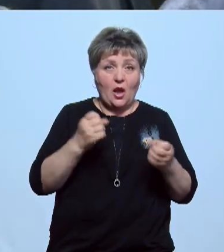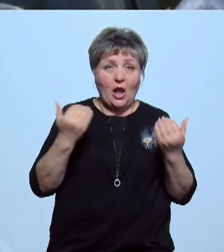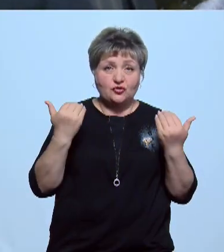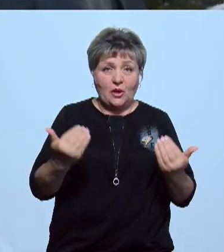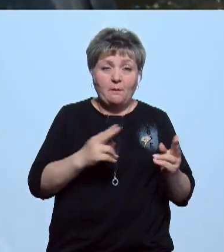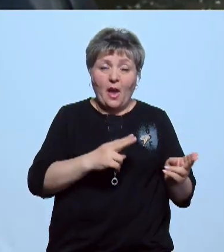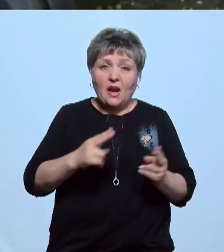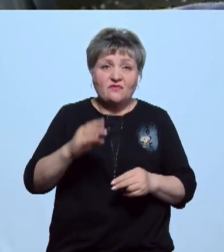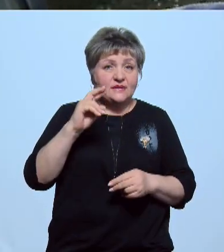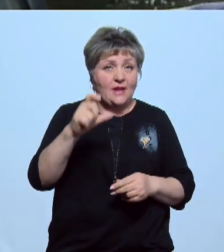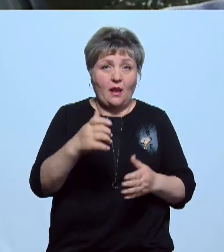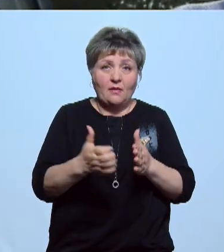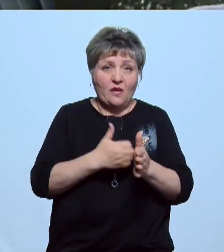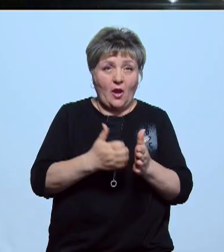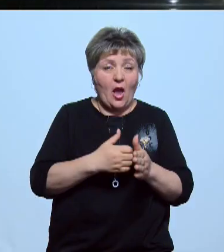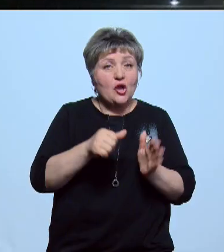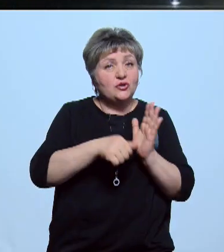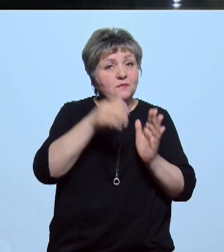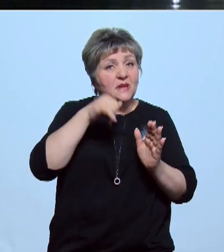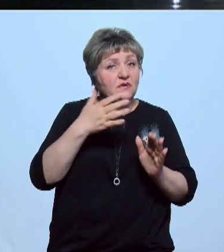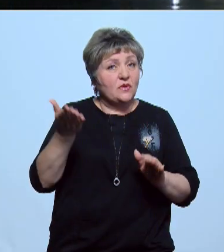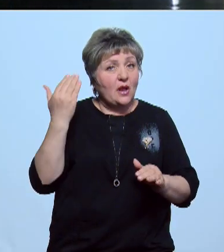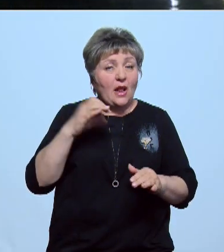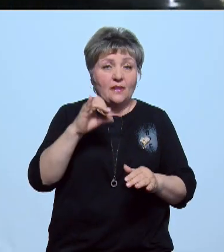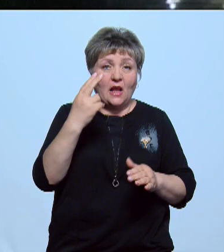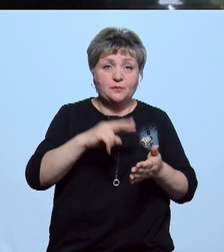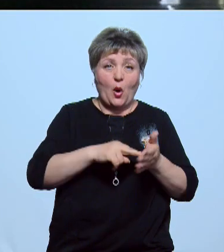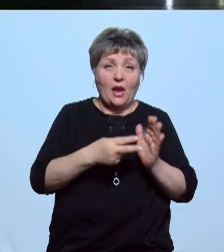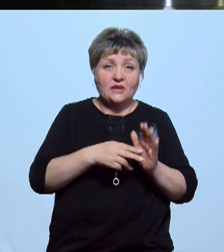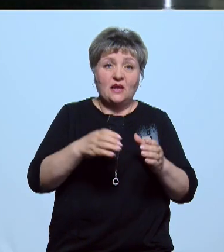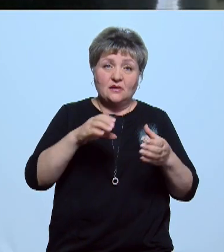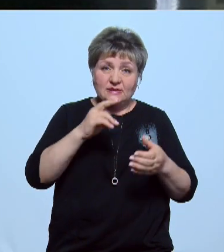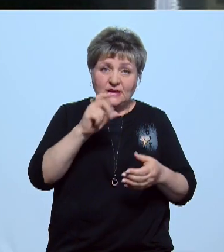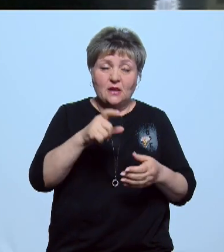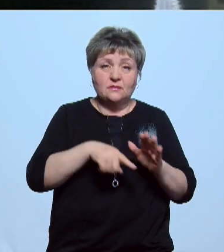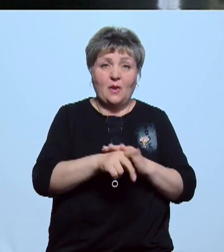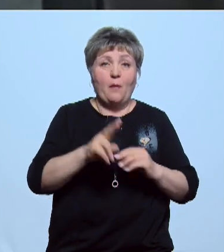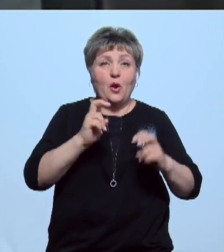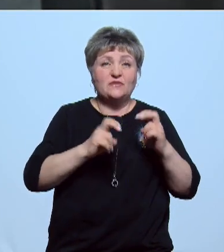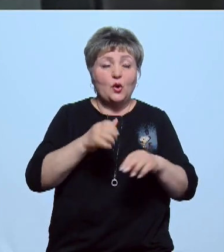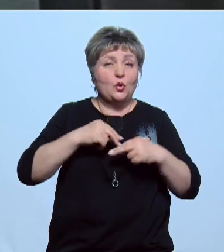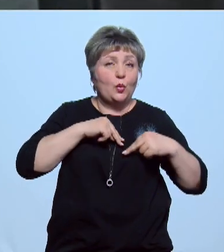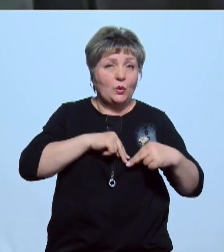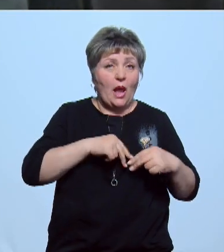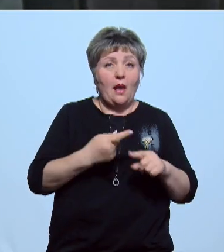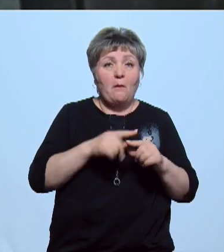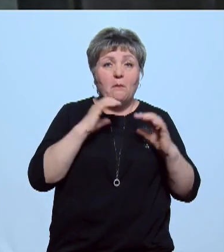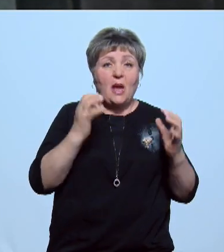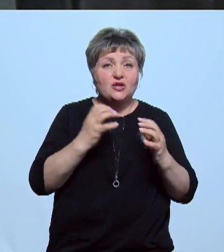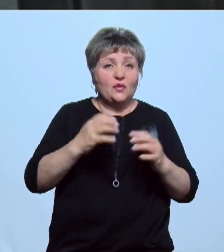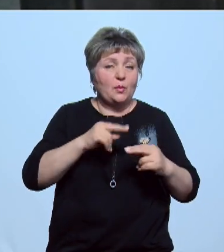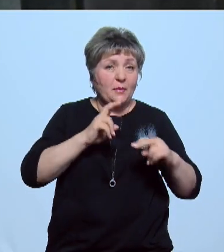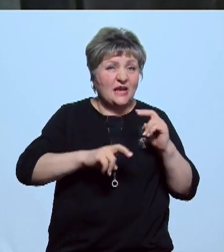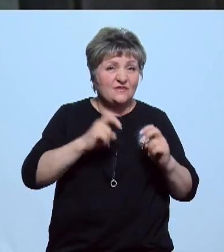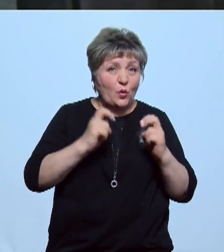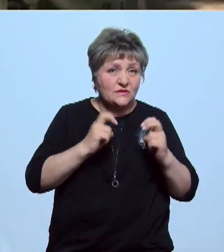цехе не хватало. Полгода назад предприятие стало участником национального проекта «Производительность труда». Принципы бережливого производства внедрили